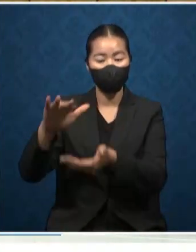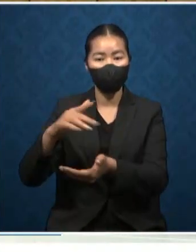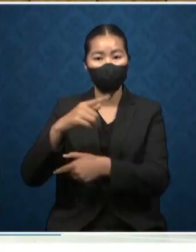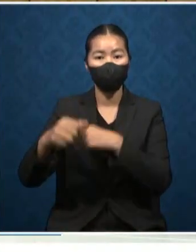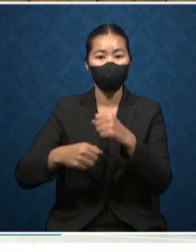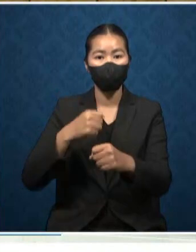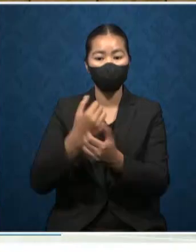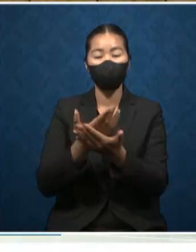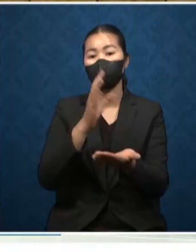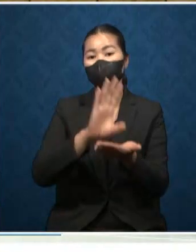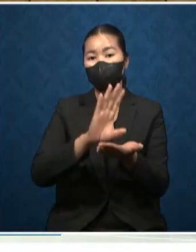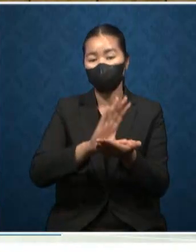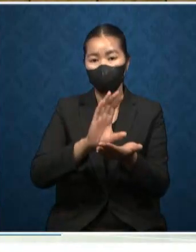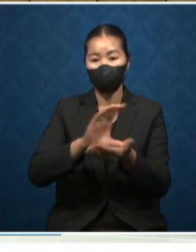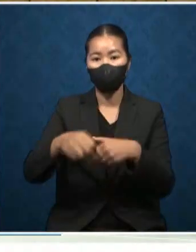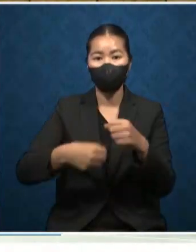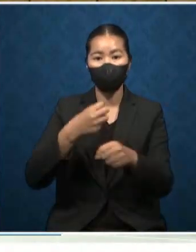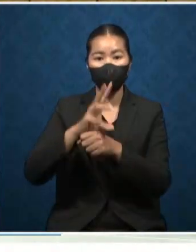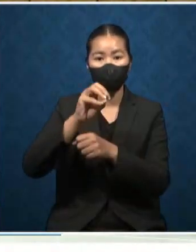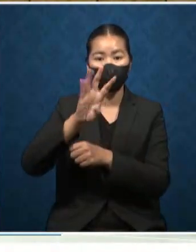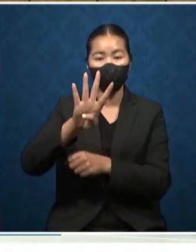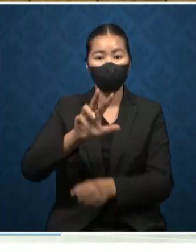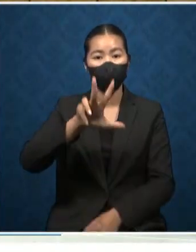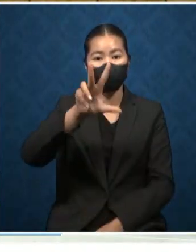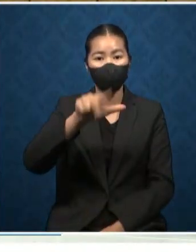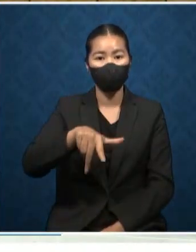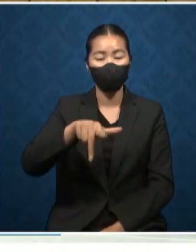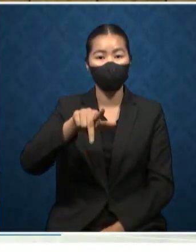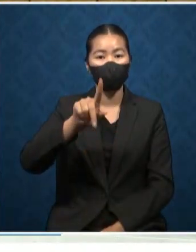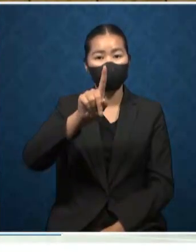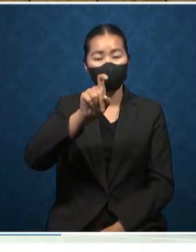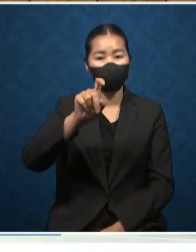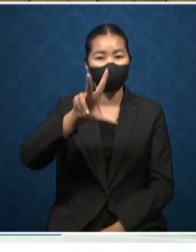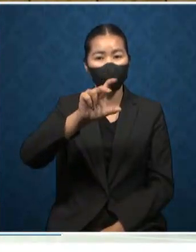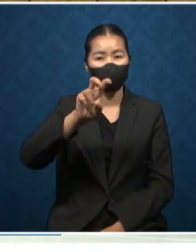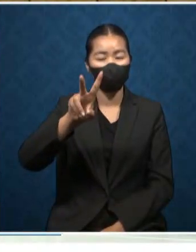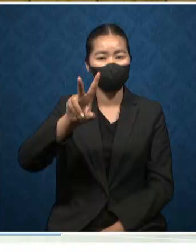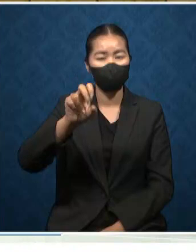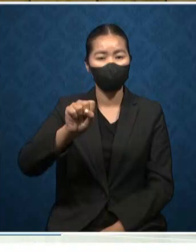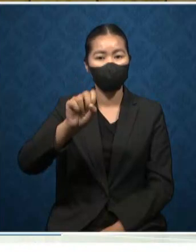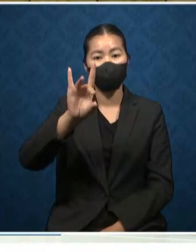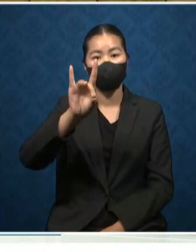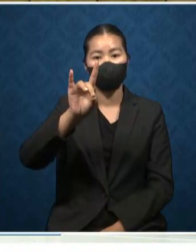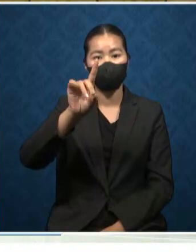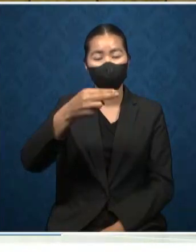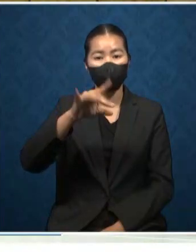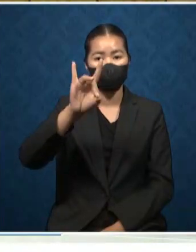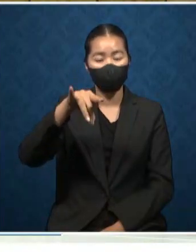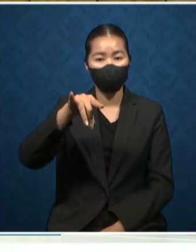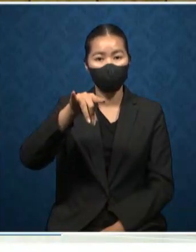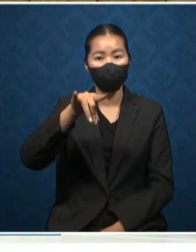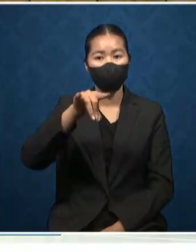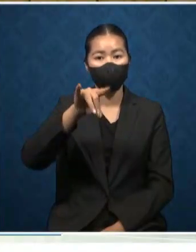พ.ศ 2564จำนวน3,103ล้านสองแสนหนึ่งหมื่นแปดพัน 18บาท